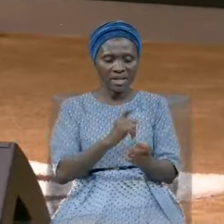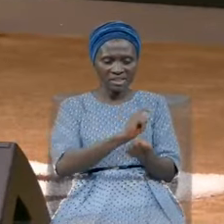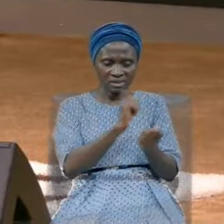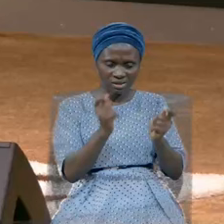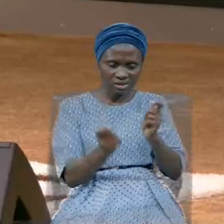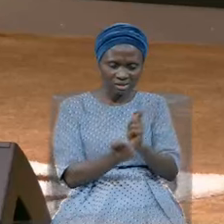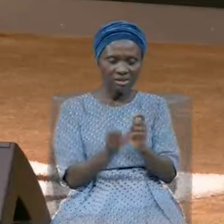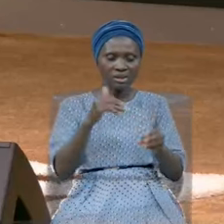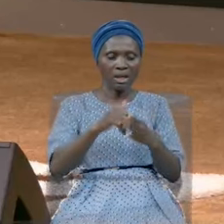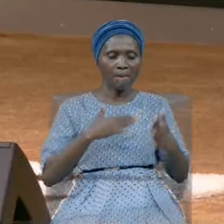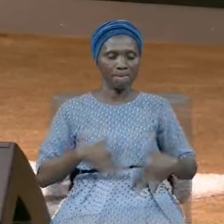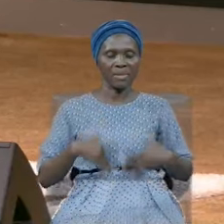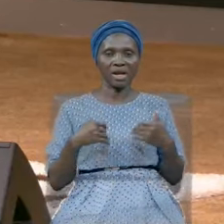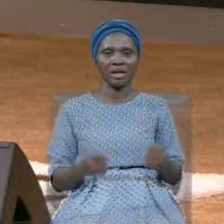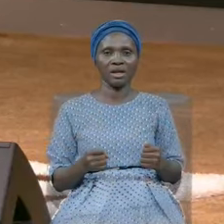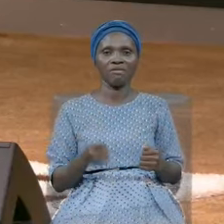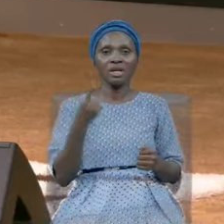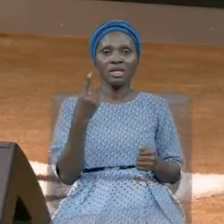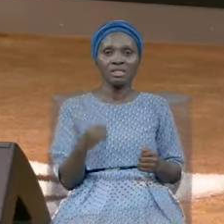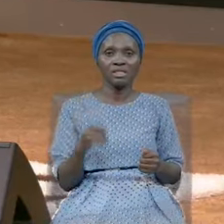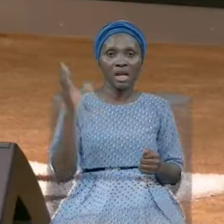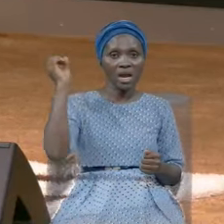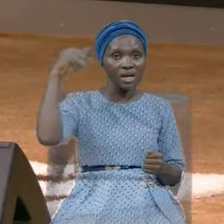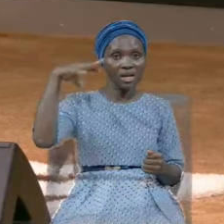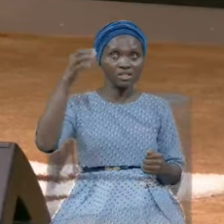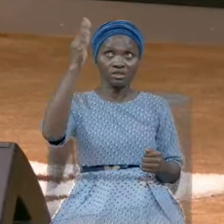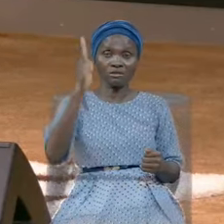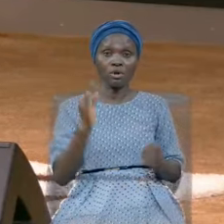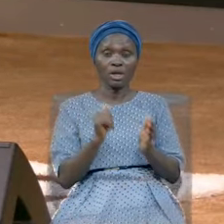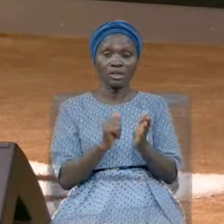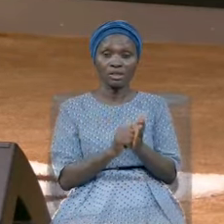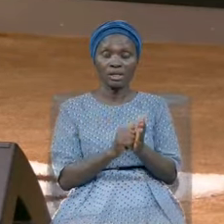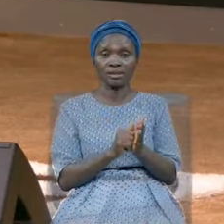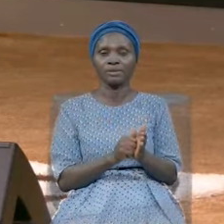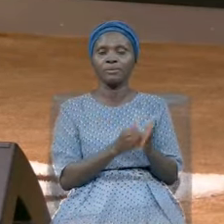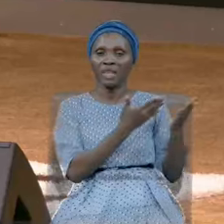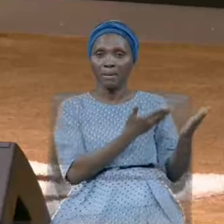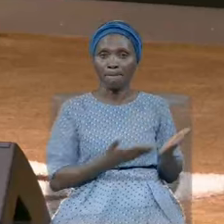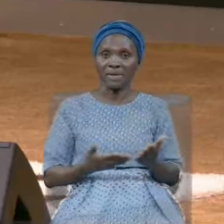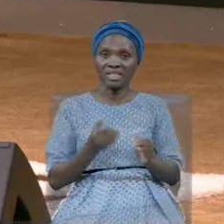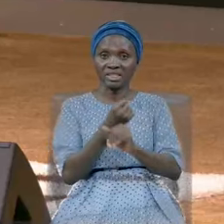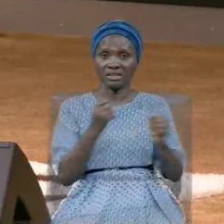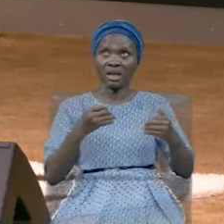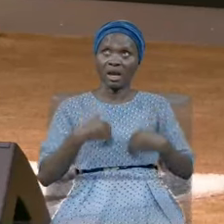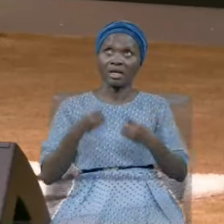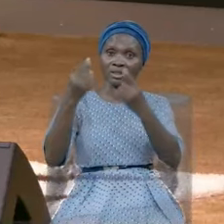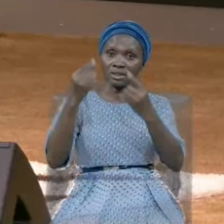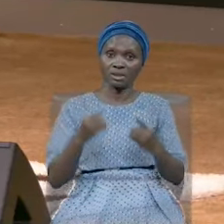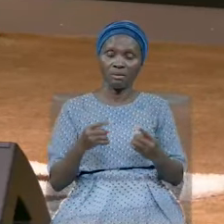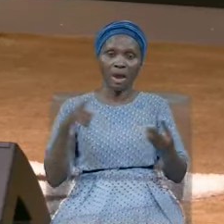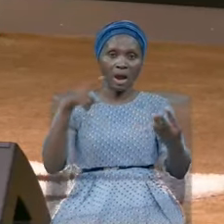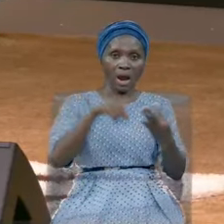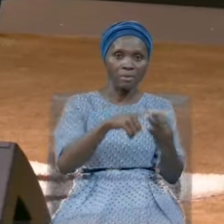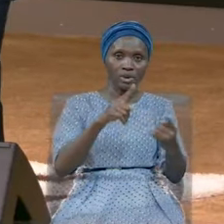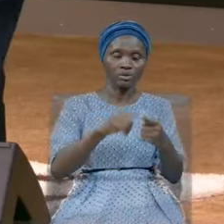vie. La grâce de Dieu, source de salut pour tous les hommes, a été manifestée. Verset 12. Elle